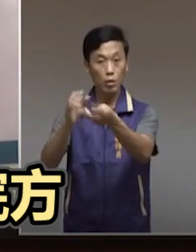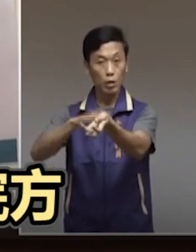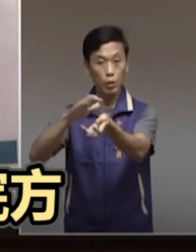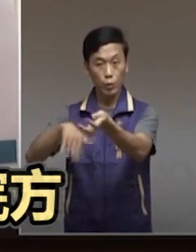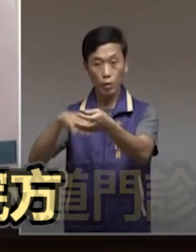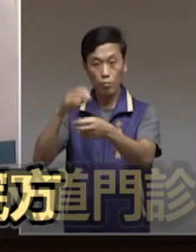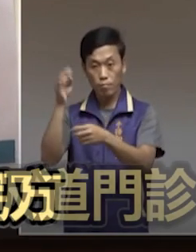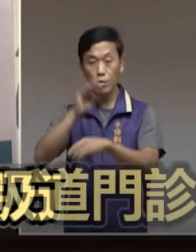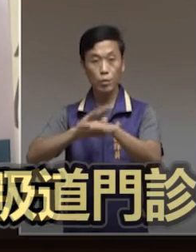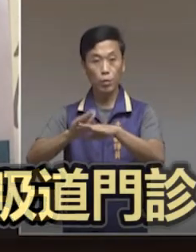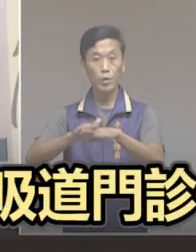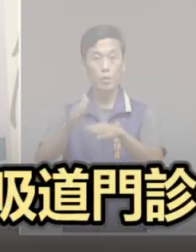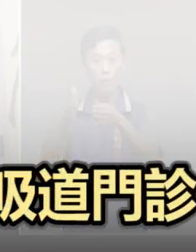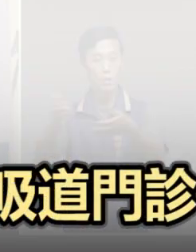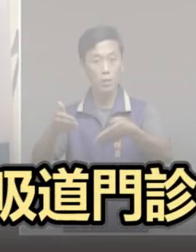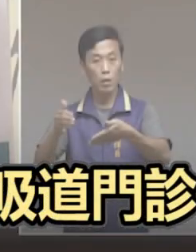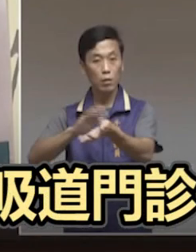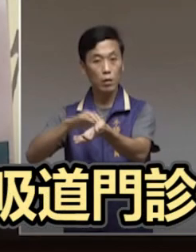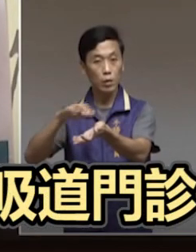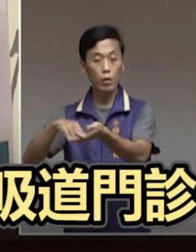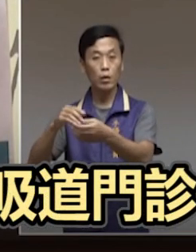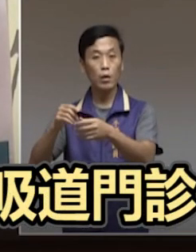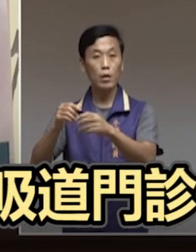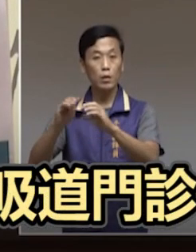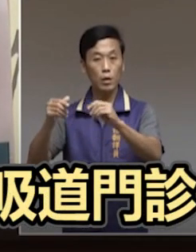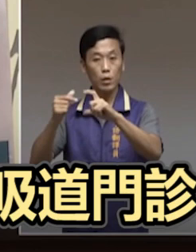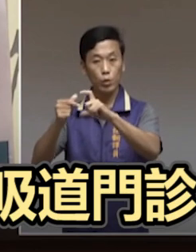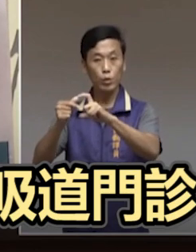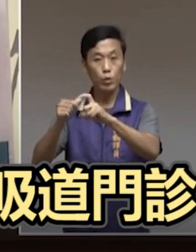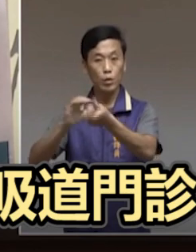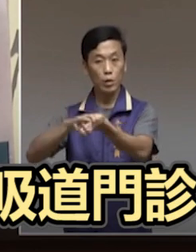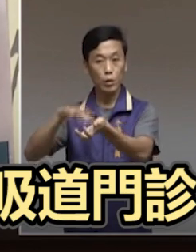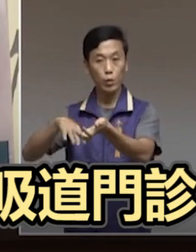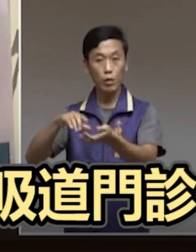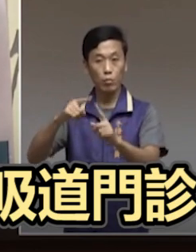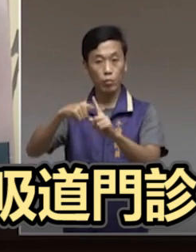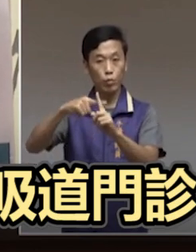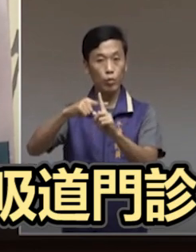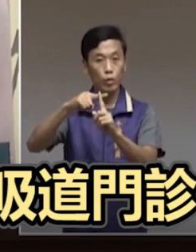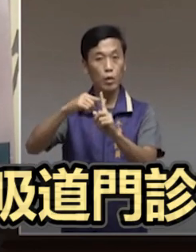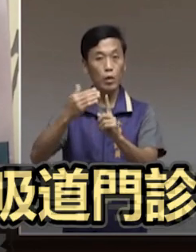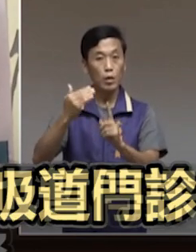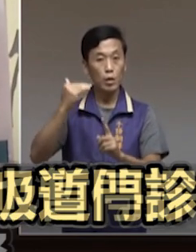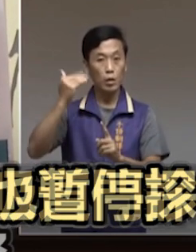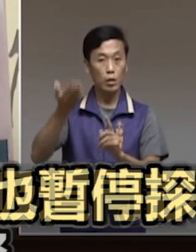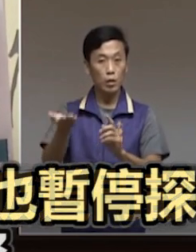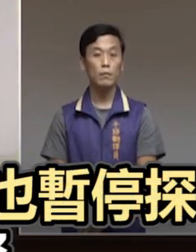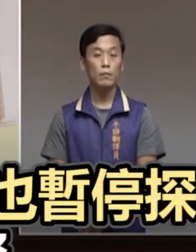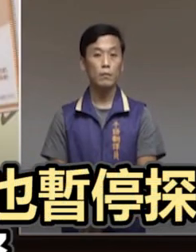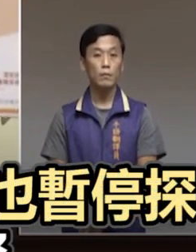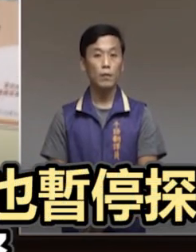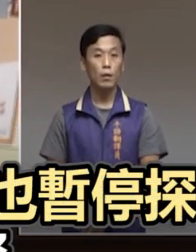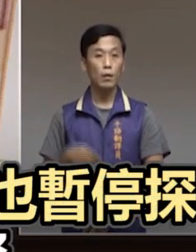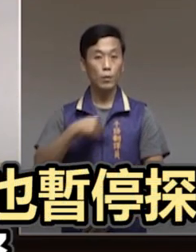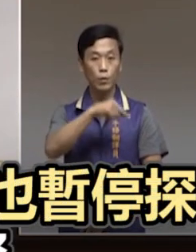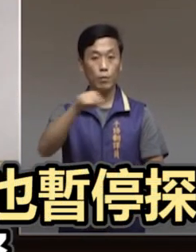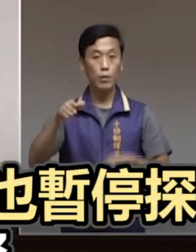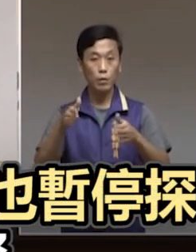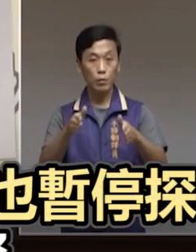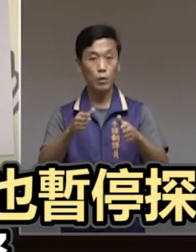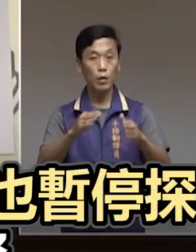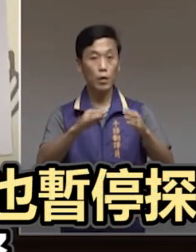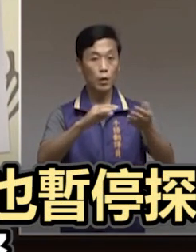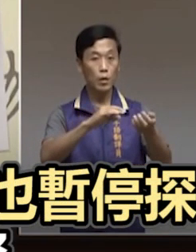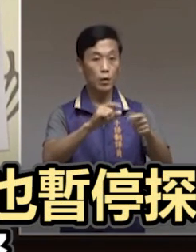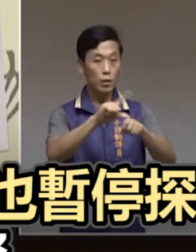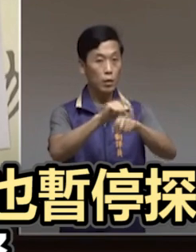踪快筛试剂的检查结果。地区医院以上的这些医院要设户外呼吸道的门诊。我们住宿型的